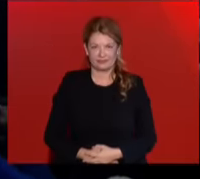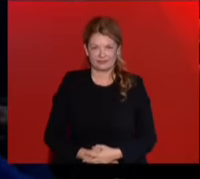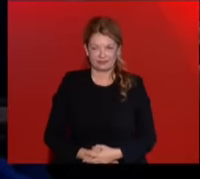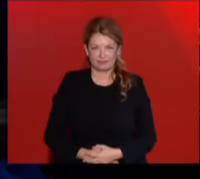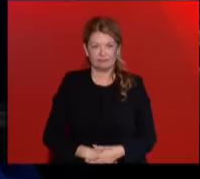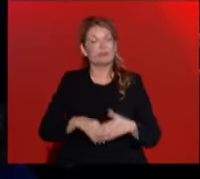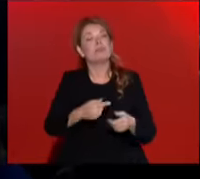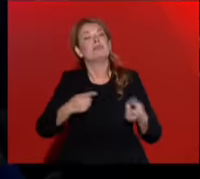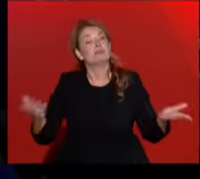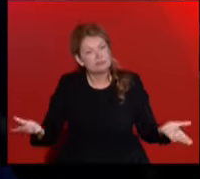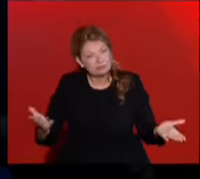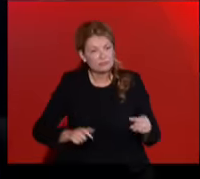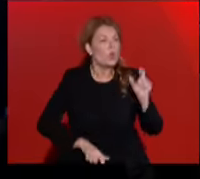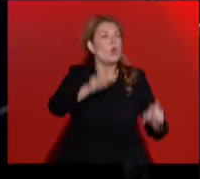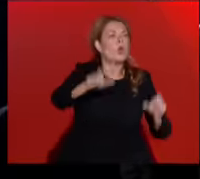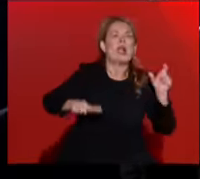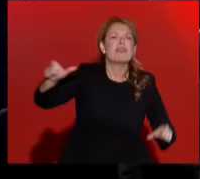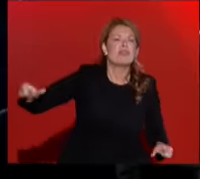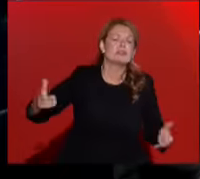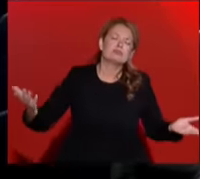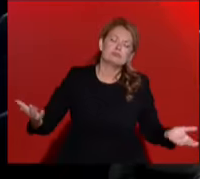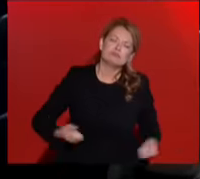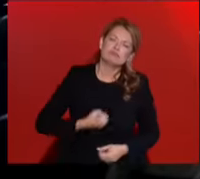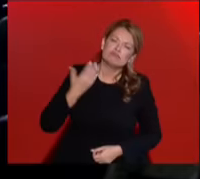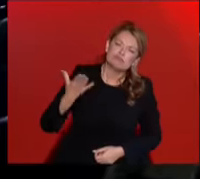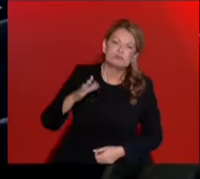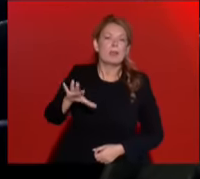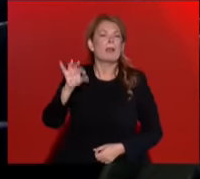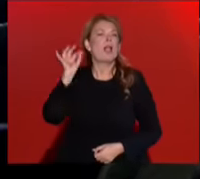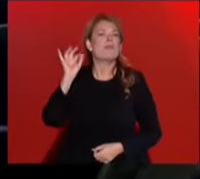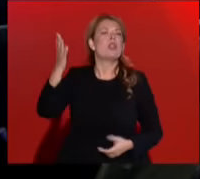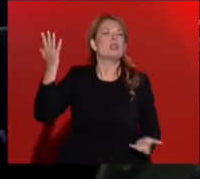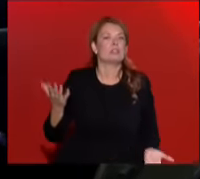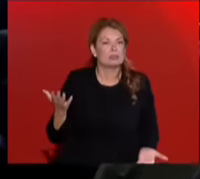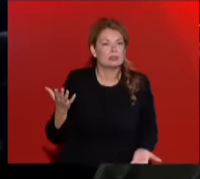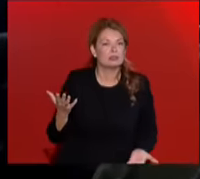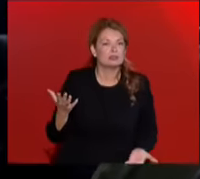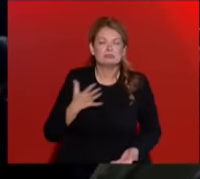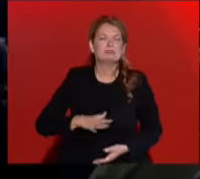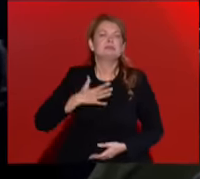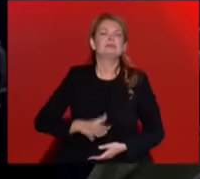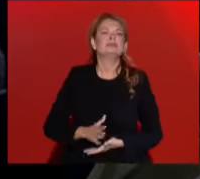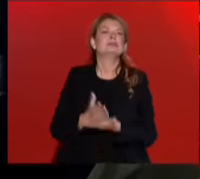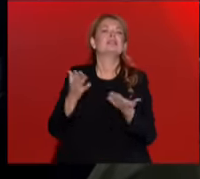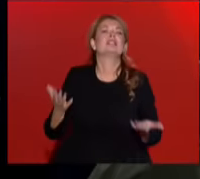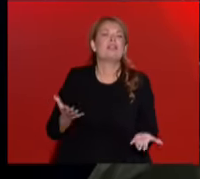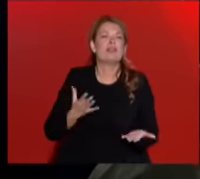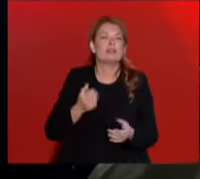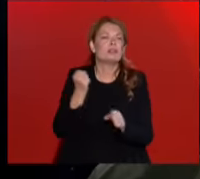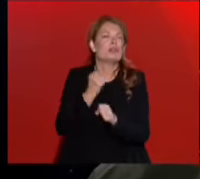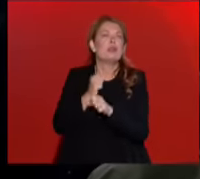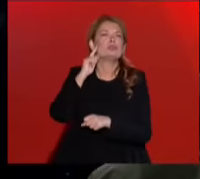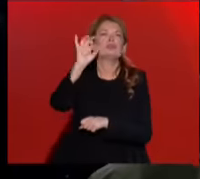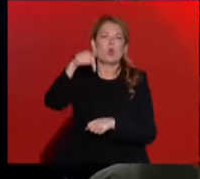Ας επιλέξει λοιπόν ο καθένας τη δουλειά την οποία θέλει να κάνει. Και